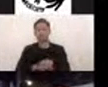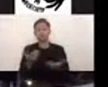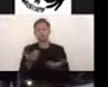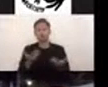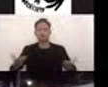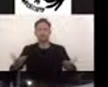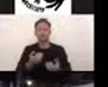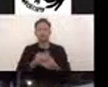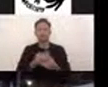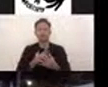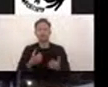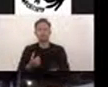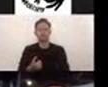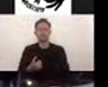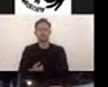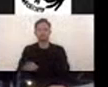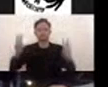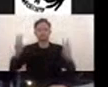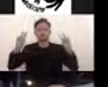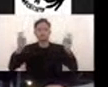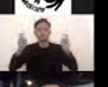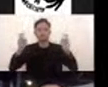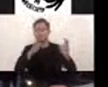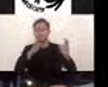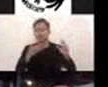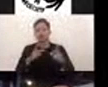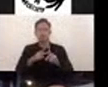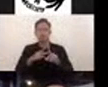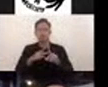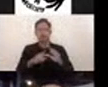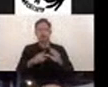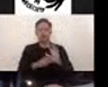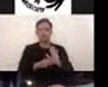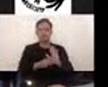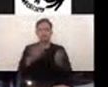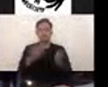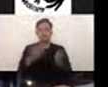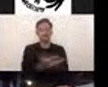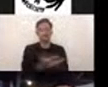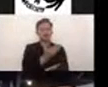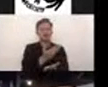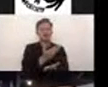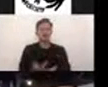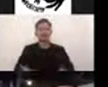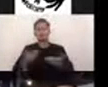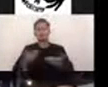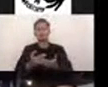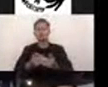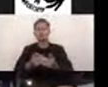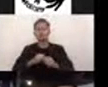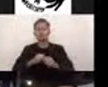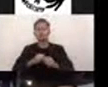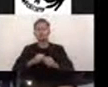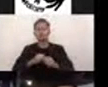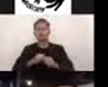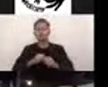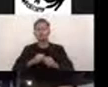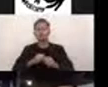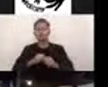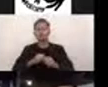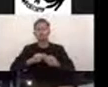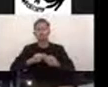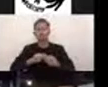lingkungan sehingga isu-isu terkait dengan pelanggaran hak asasi manusia pencemaran lingkungan kebakaran